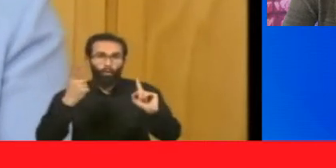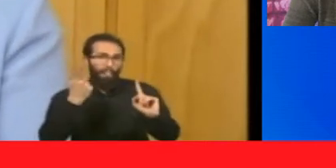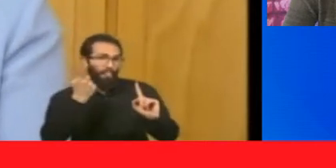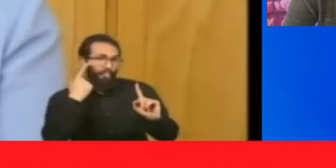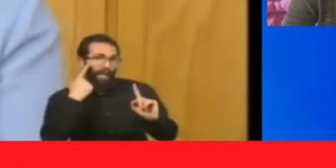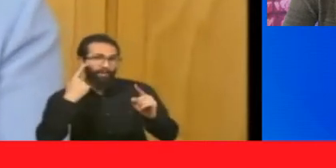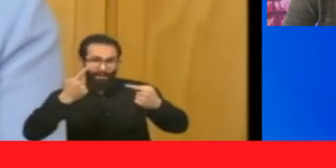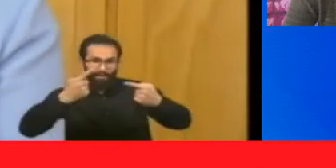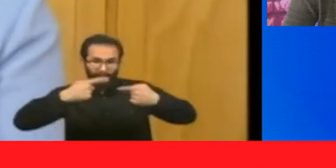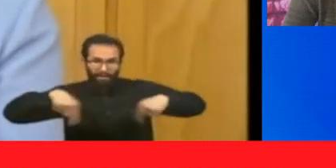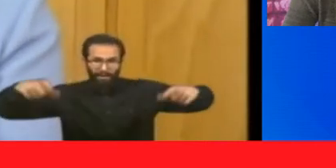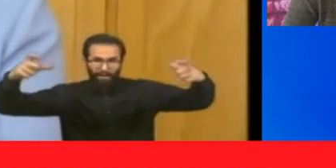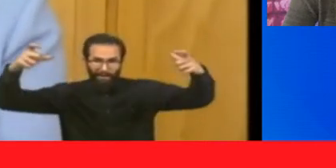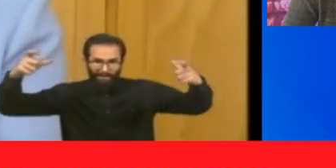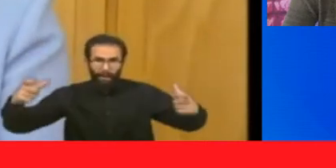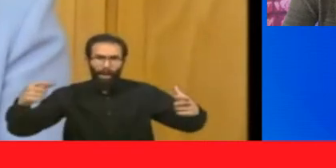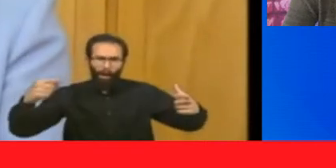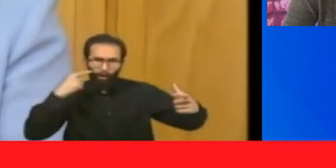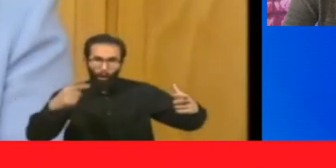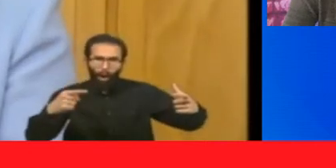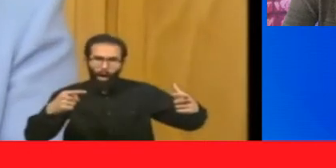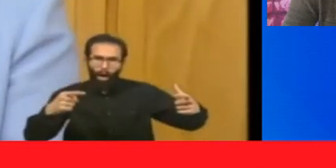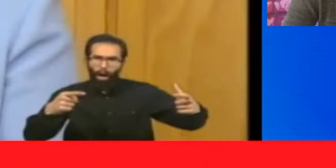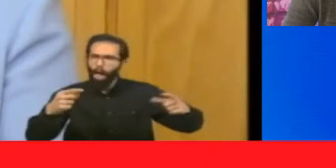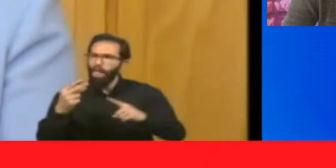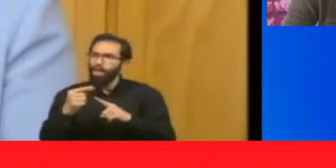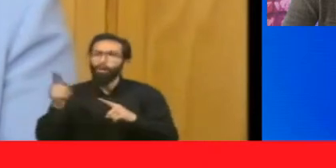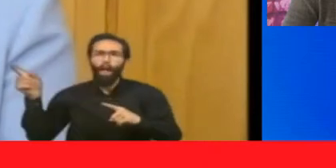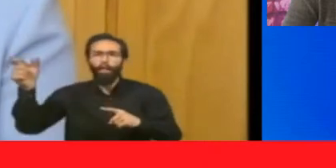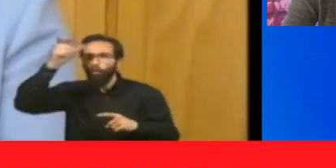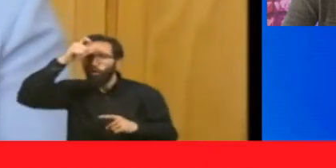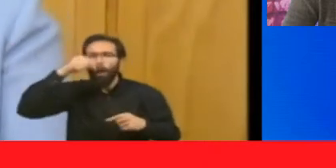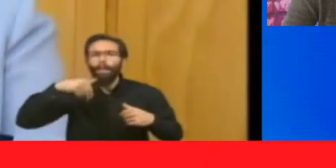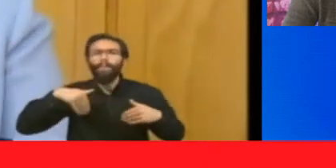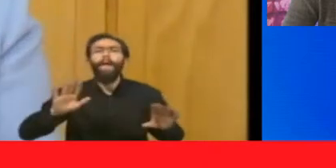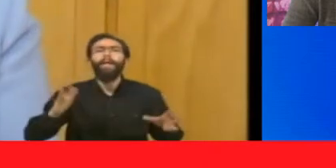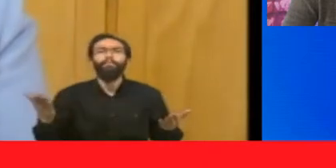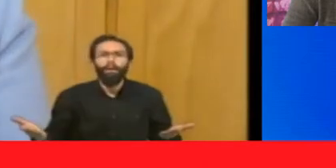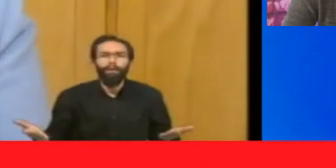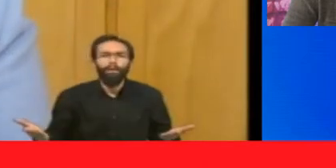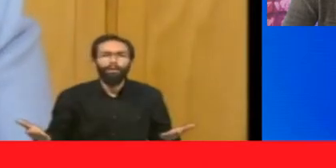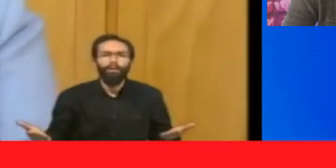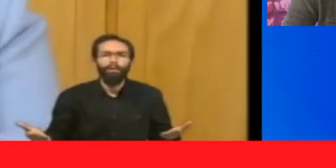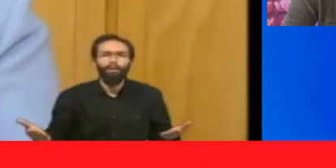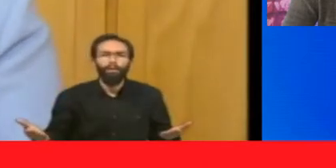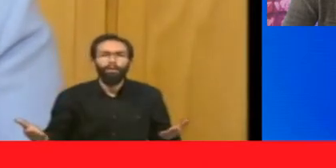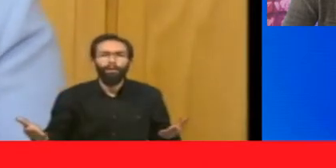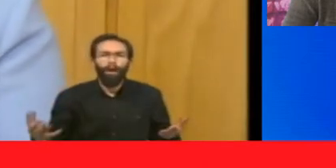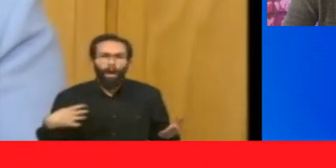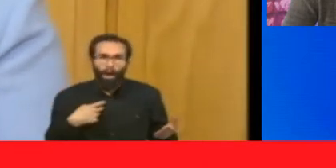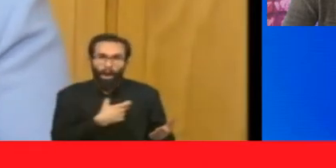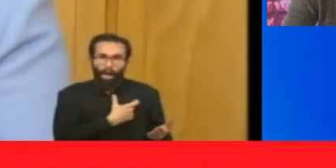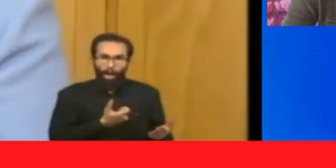İmralı kıyısında bitiyor mu? Ötesine geçemiyor mu? Bu sorunun cevabını iktidardan,